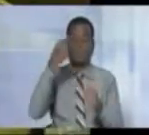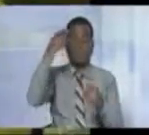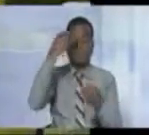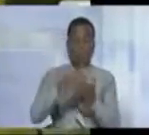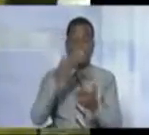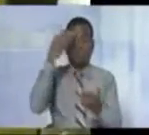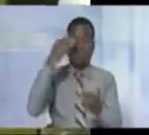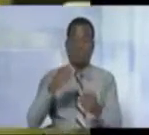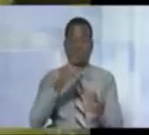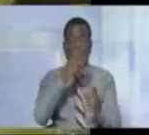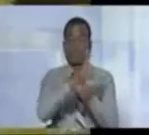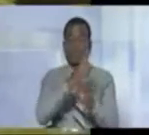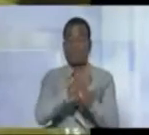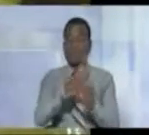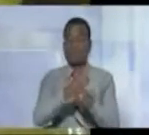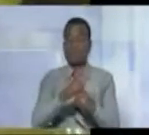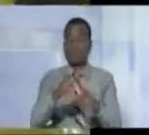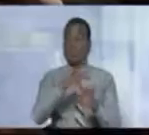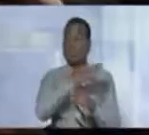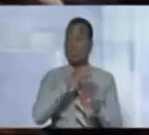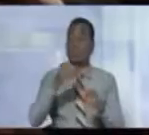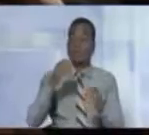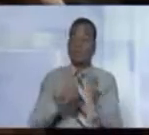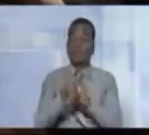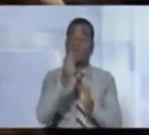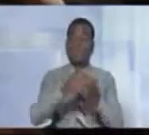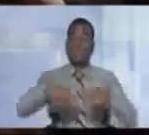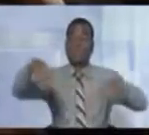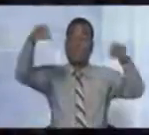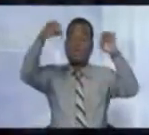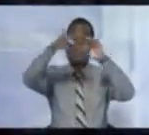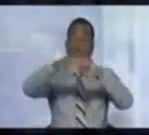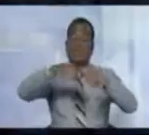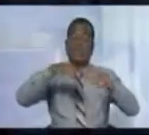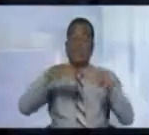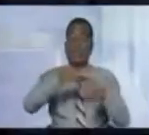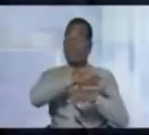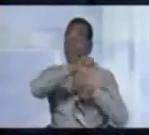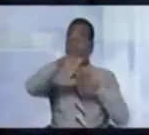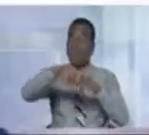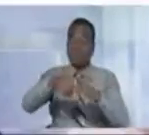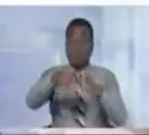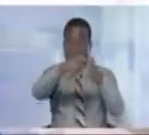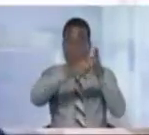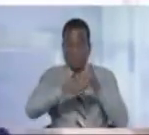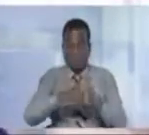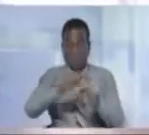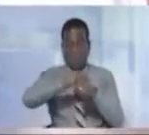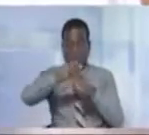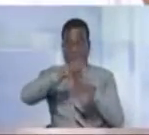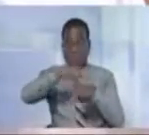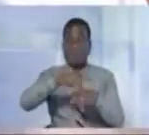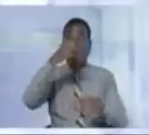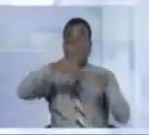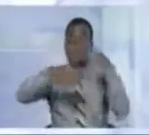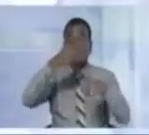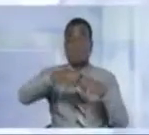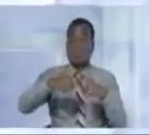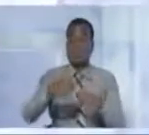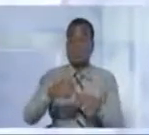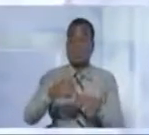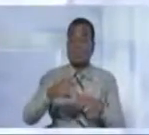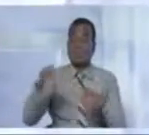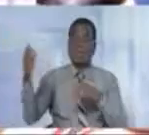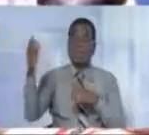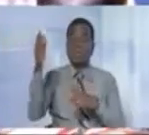fonds de garantie du secteur un accès plus important aux inant au crédit et à la formation la question des récurrents